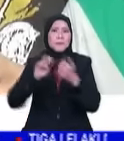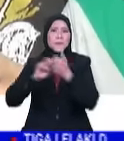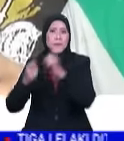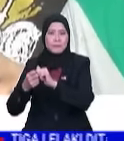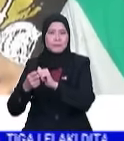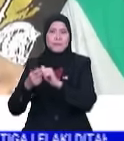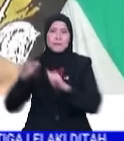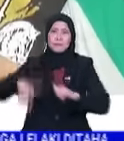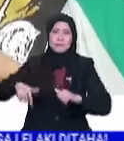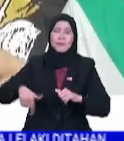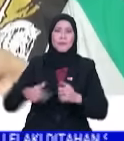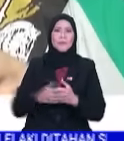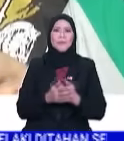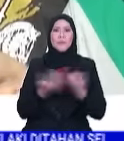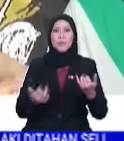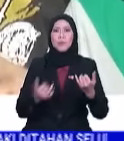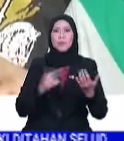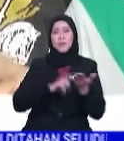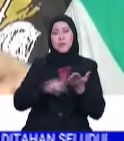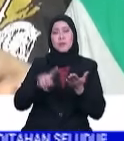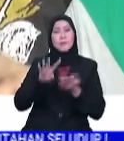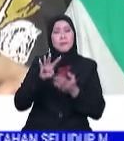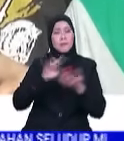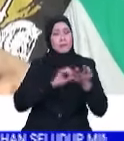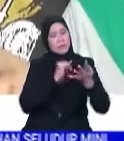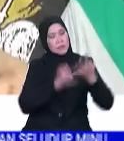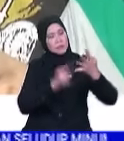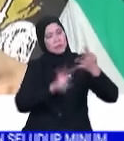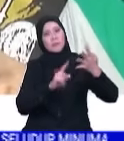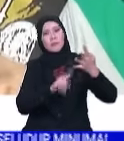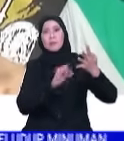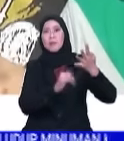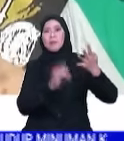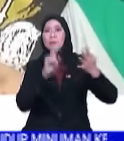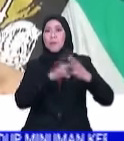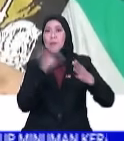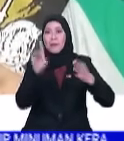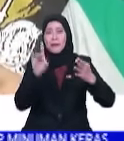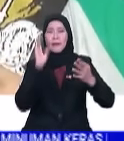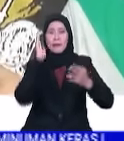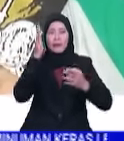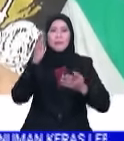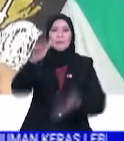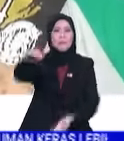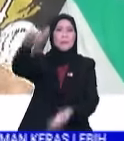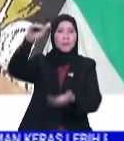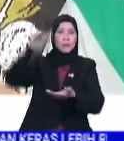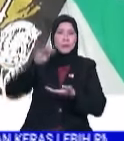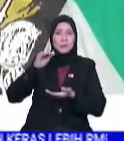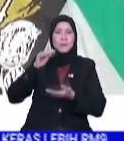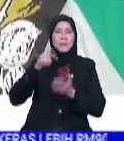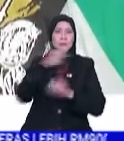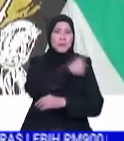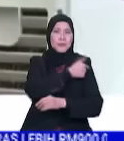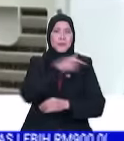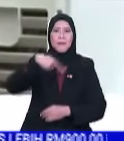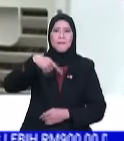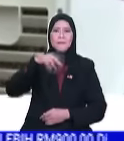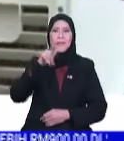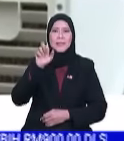diatasi pada minggu ke-4 Ogos dan seterusnya, di mana kita akan menerima lebih banyak bekalan vaksin Pfizer pada ketika